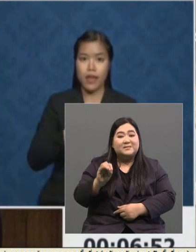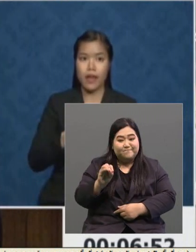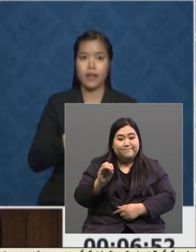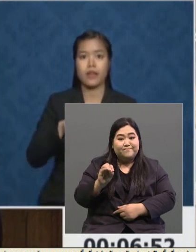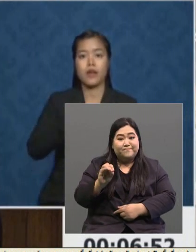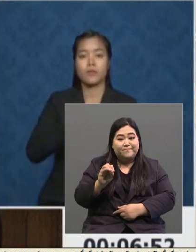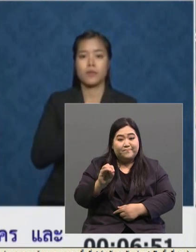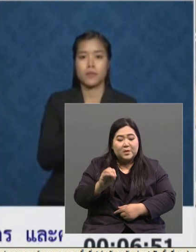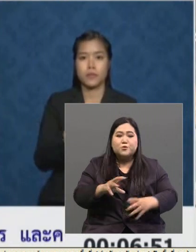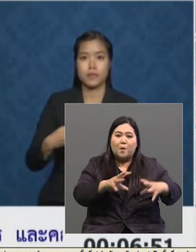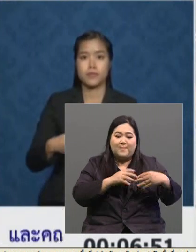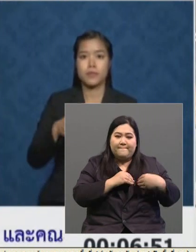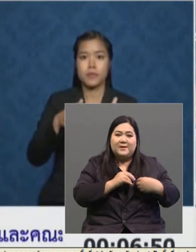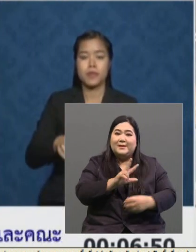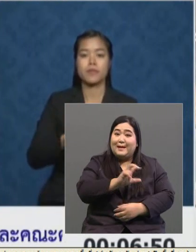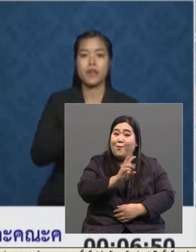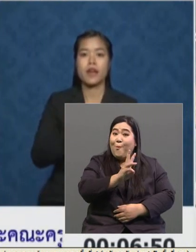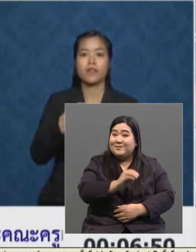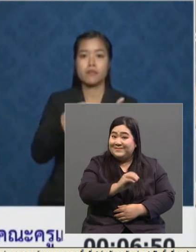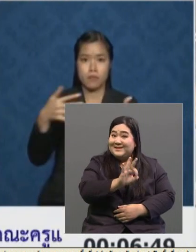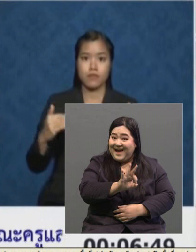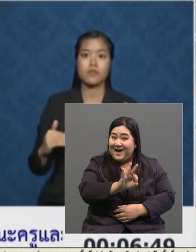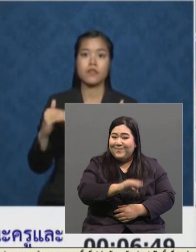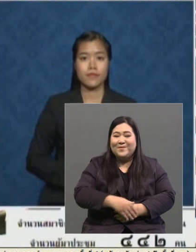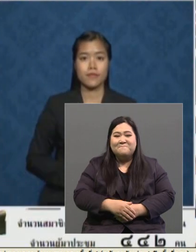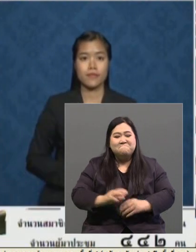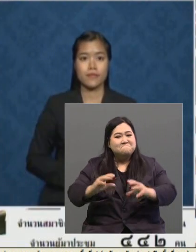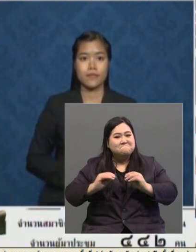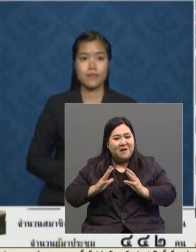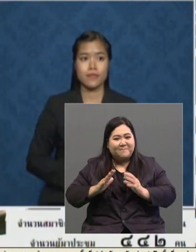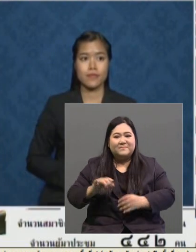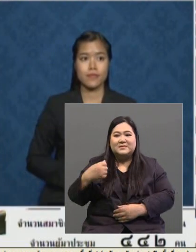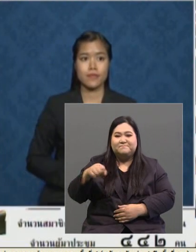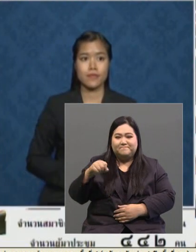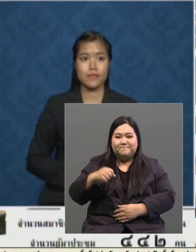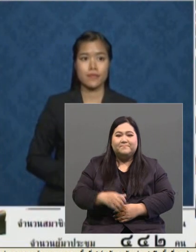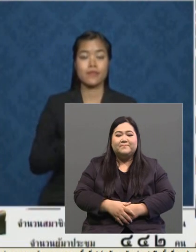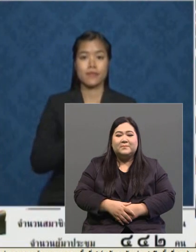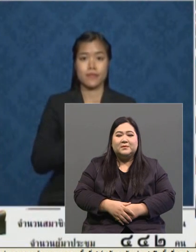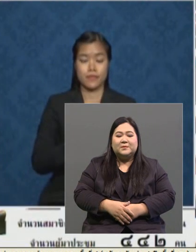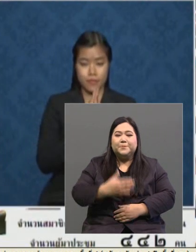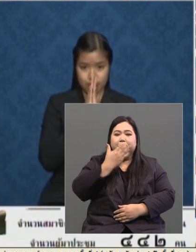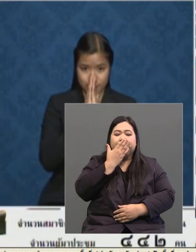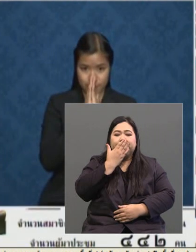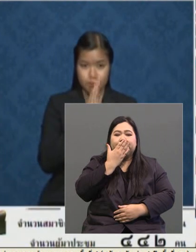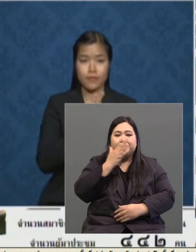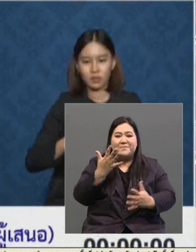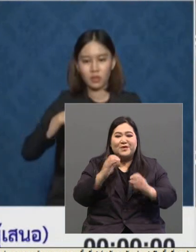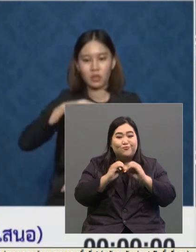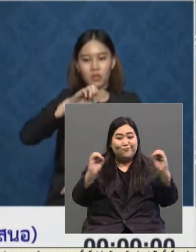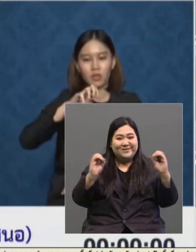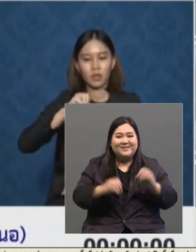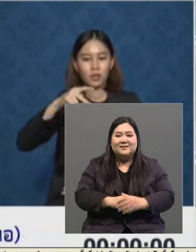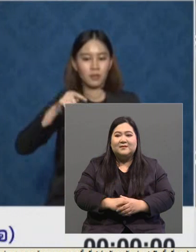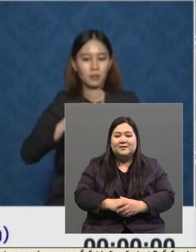คนรับหลักการ369เสียงไม่รับหลักการ 10เสียงงดออกเสียงไม่มีนะครับ